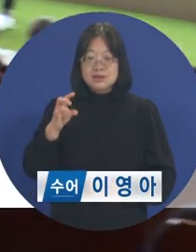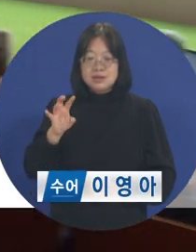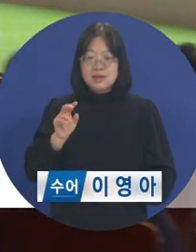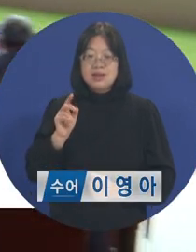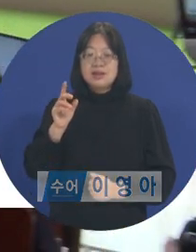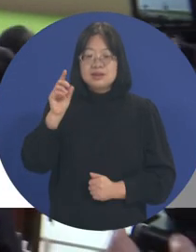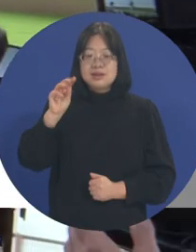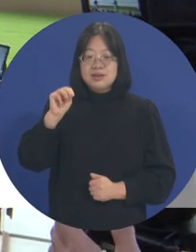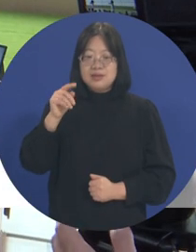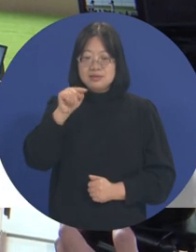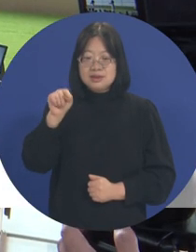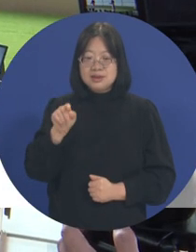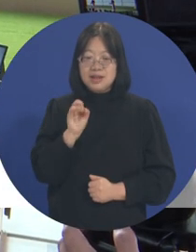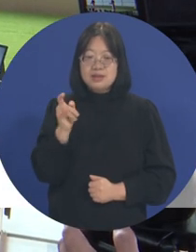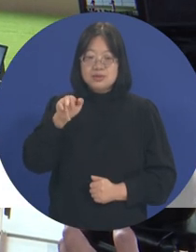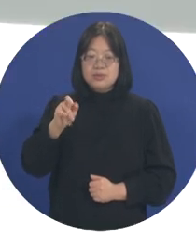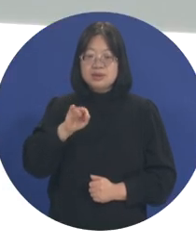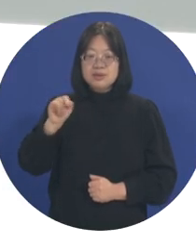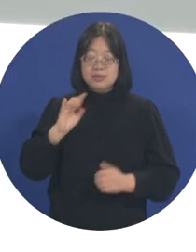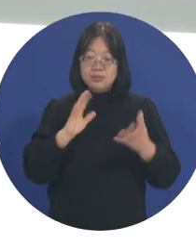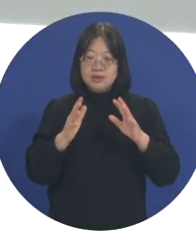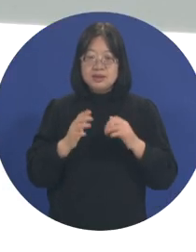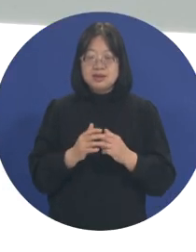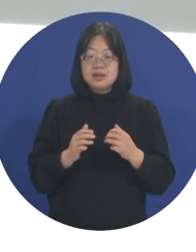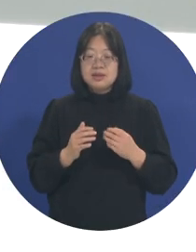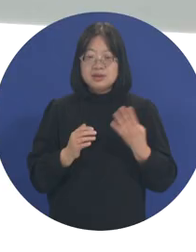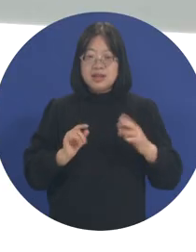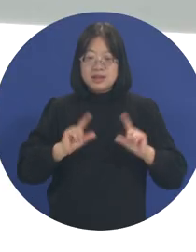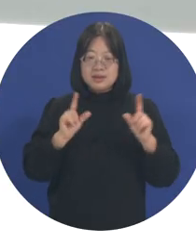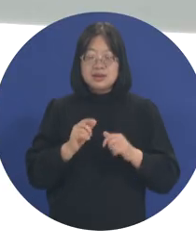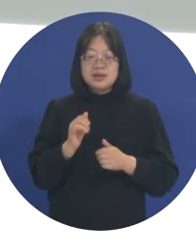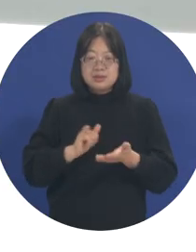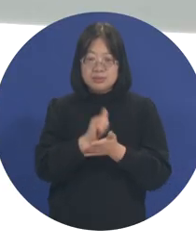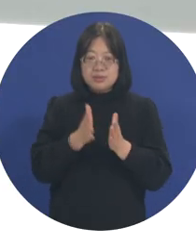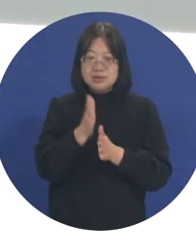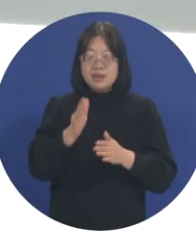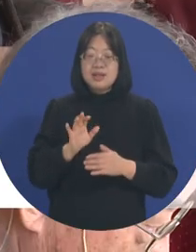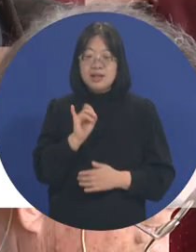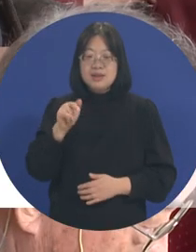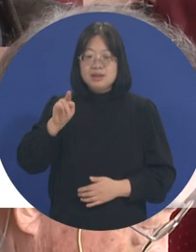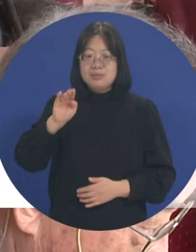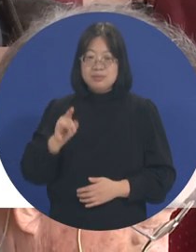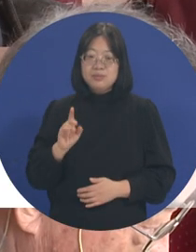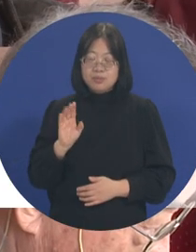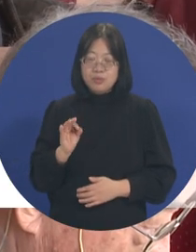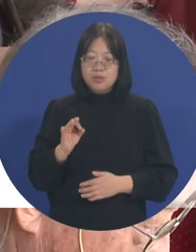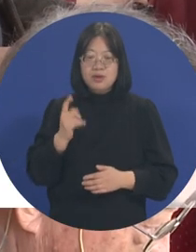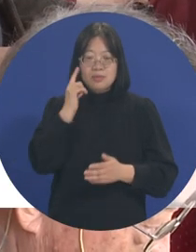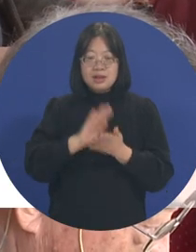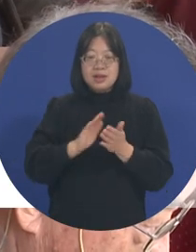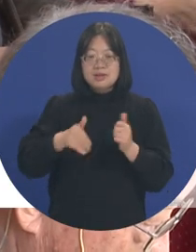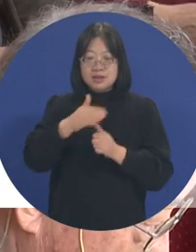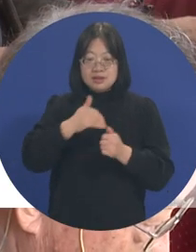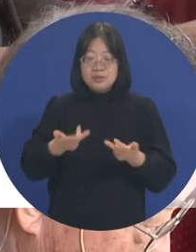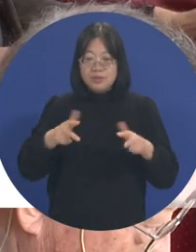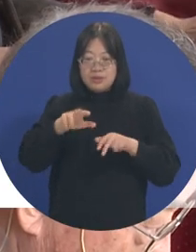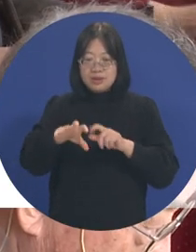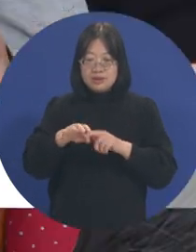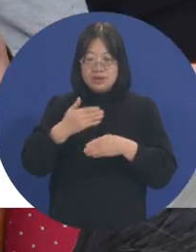2024 DMZ 에코피스 포럼이 지난 4일 김포시 애기봉 평화생태공원에서의 개회식을 시작으로 막을